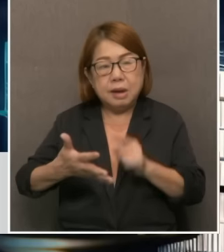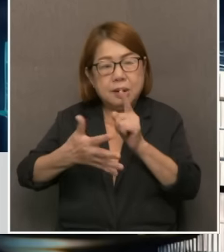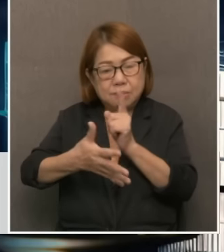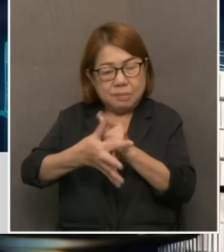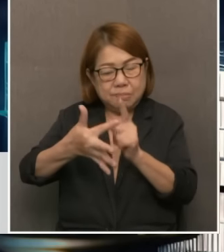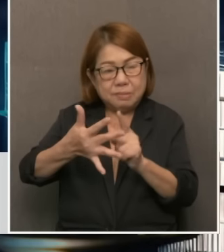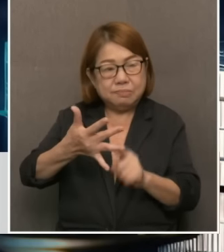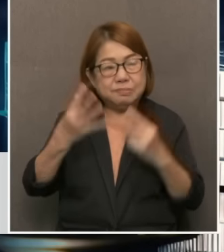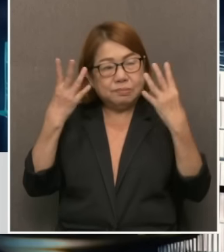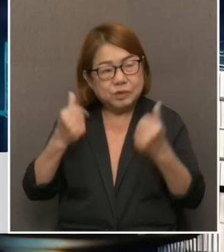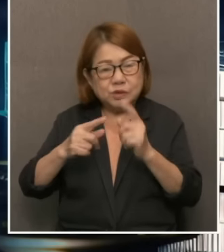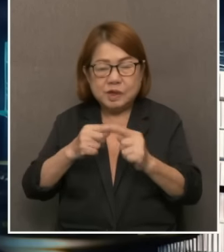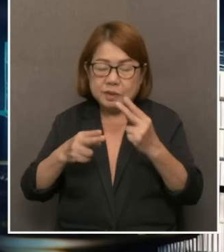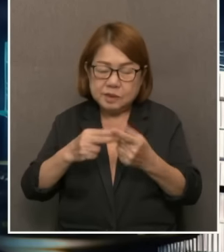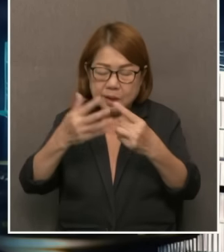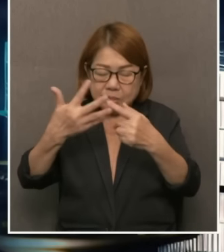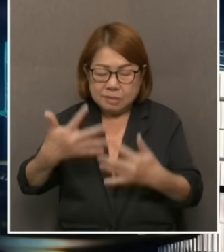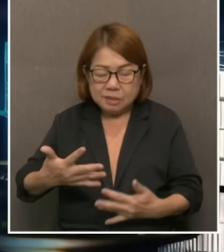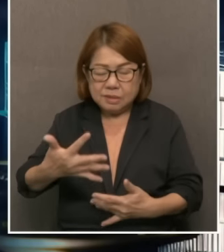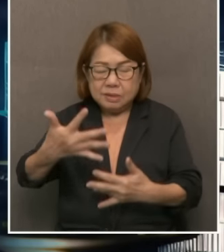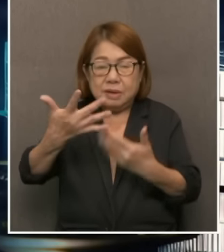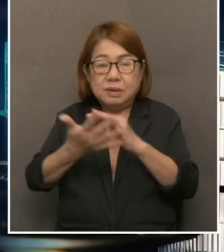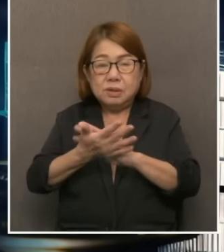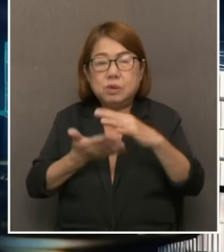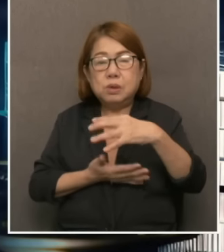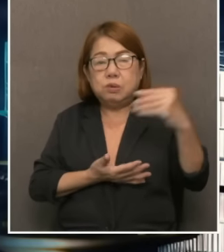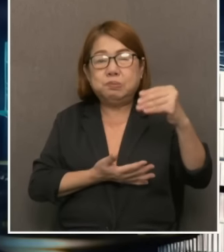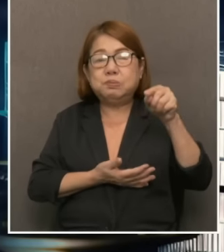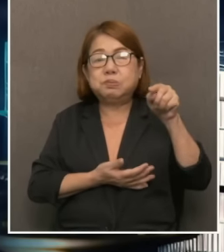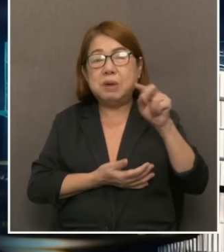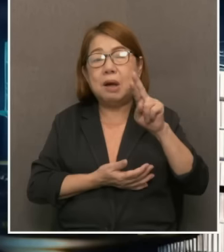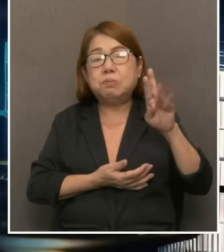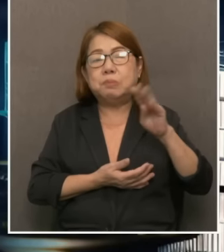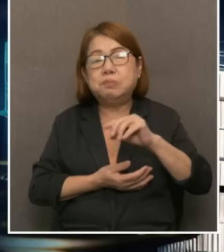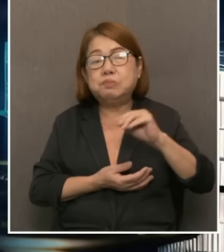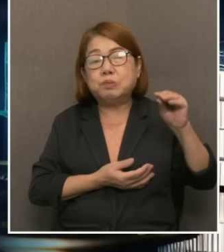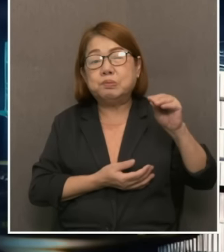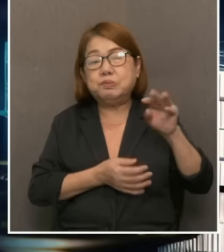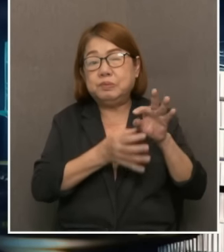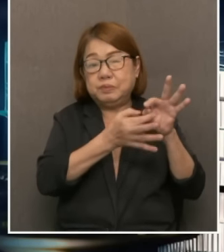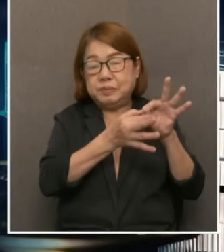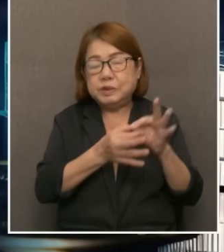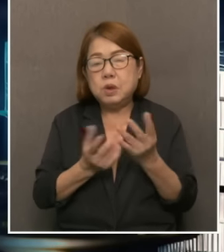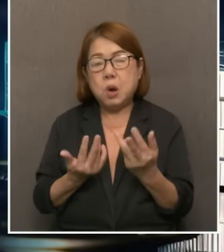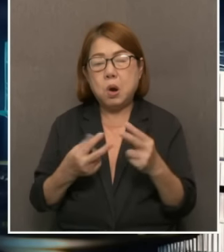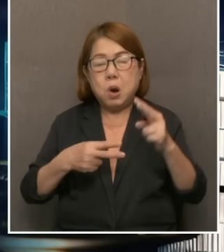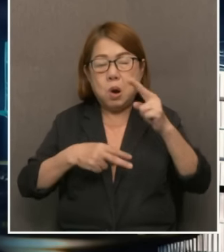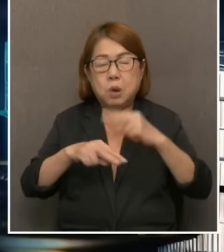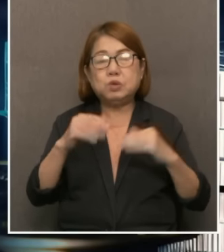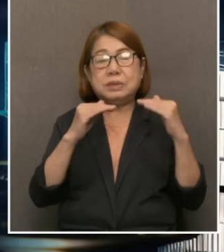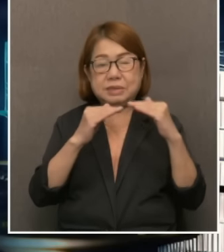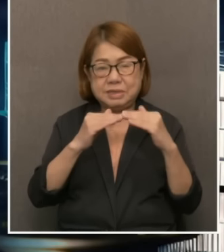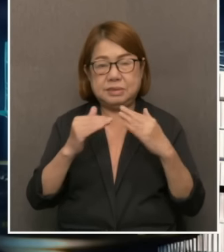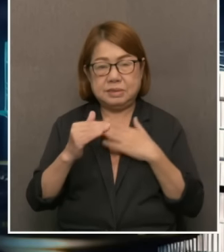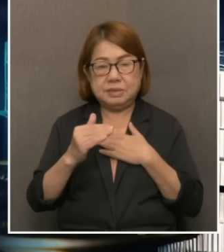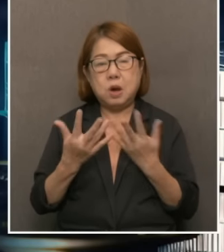แล้วระบบจะส่งข้อมูลไปยังหน่วยงานที่เกี่ยวข้องเพื่อเริ่มเข้าสู่กระบวนการตรวจสอบสิทธิ์ตามเงื่อนไขก็ให้รอติ